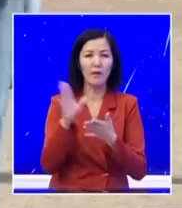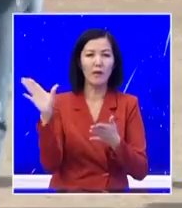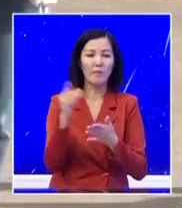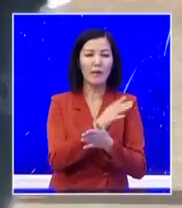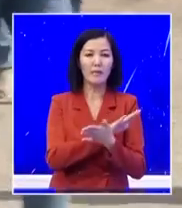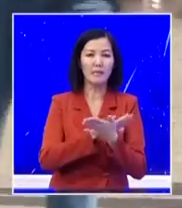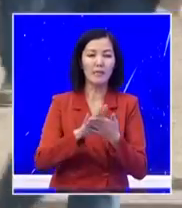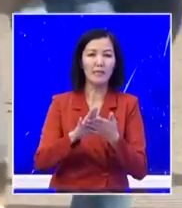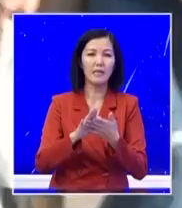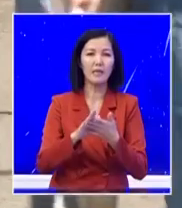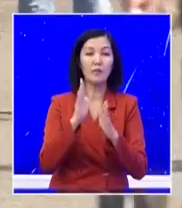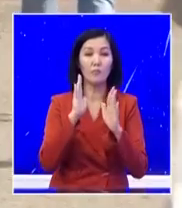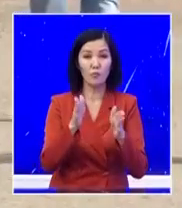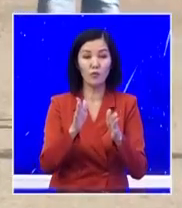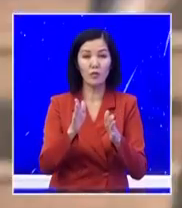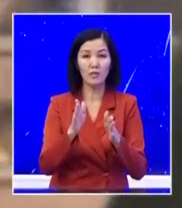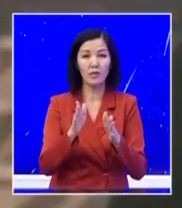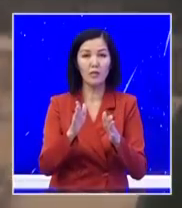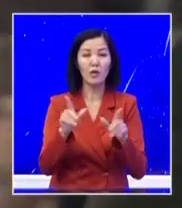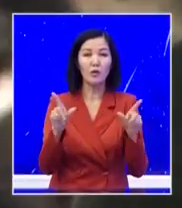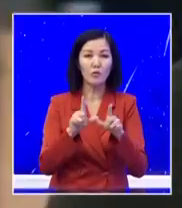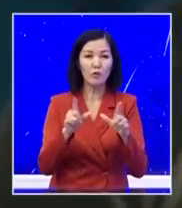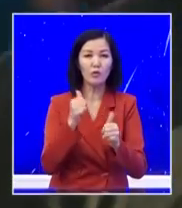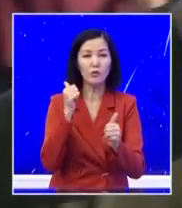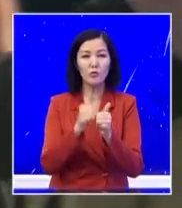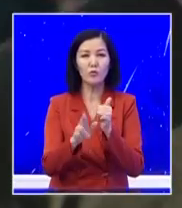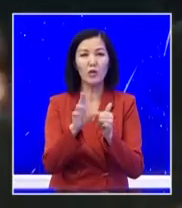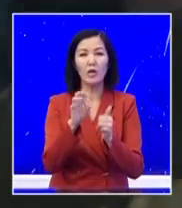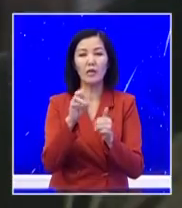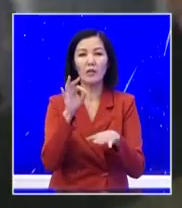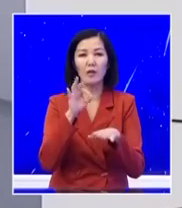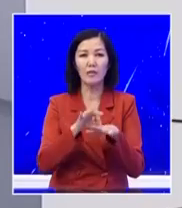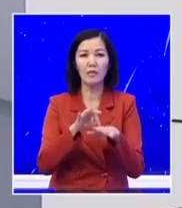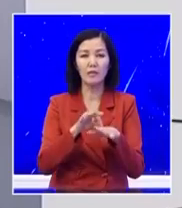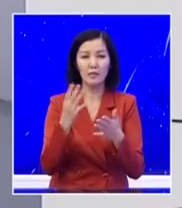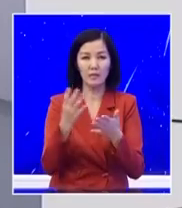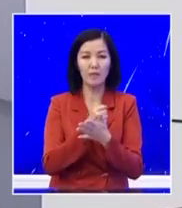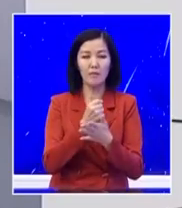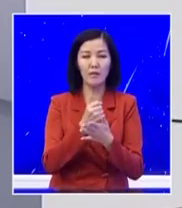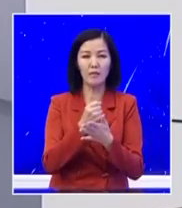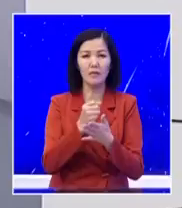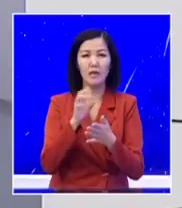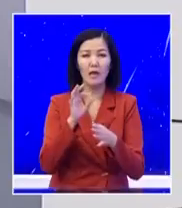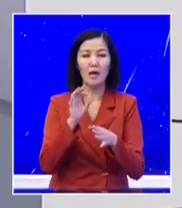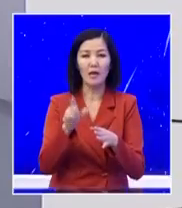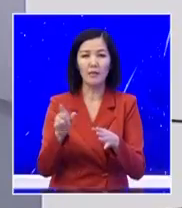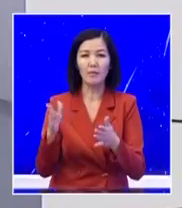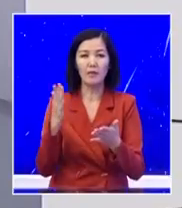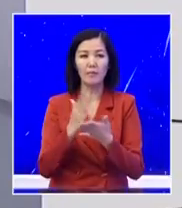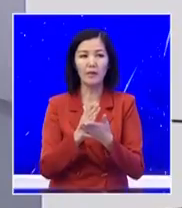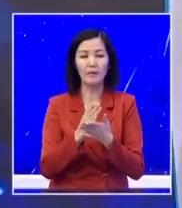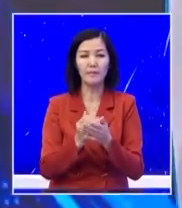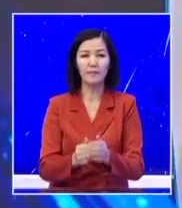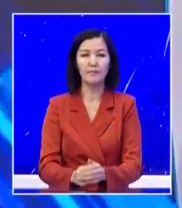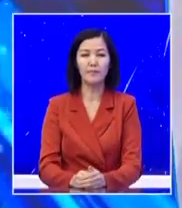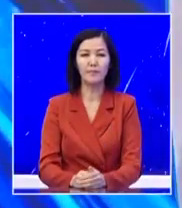санитарлық ереже сақталады дегенмен дүкеншілерден күнде коронавирустық инфекция анықталады, дейді бас санитарлық дәрігер. Было